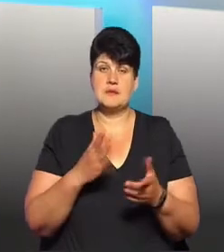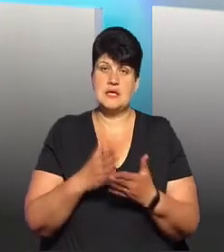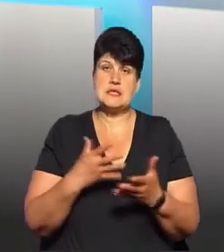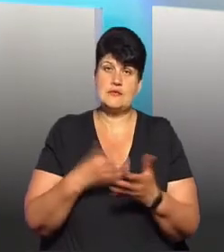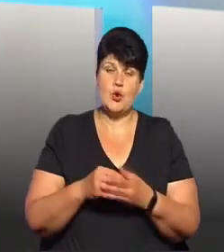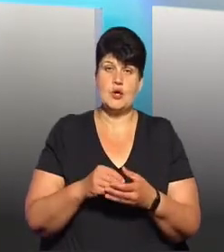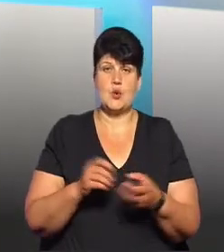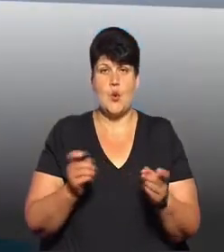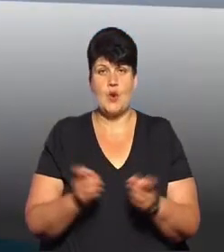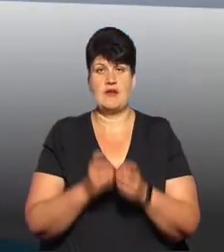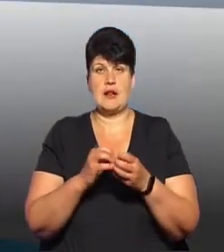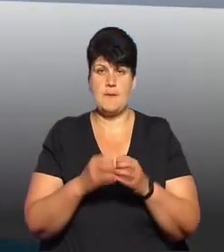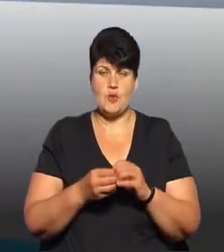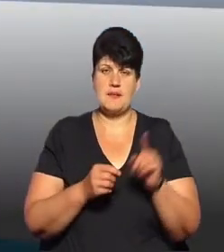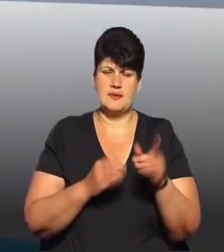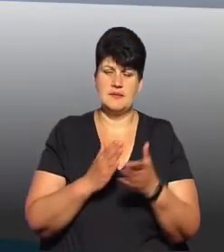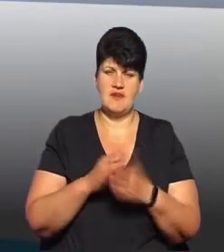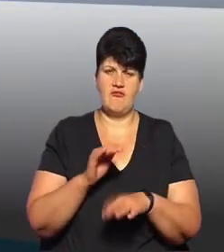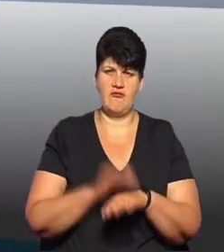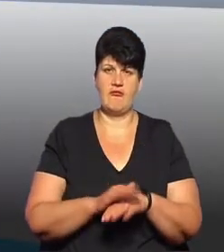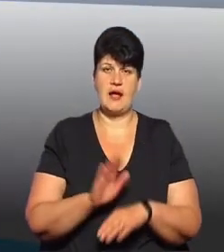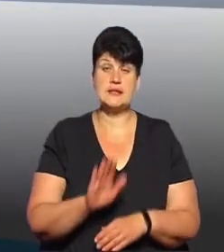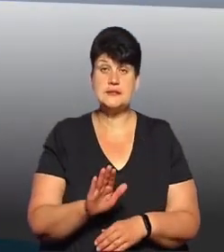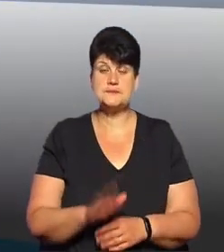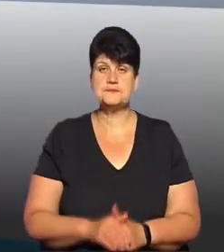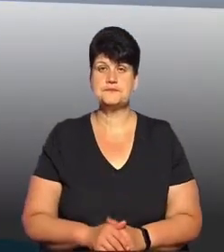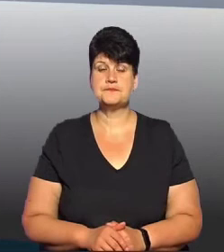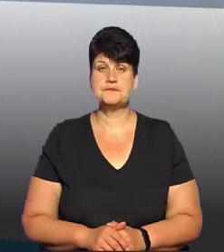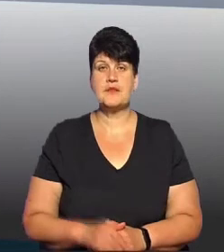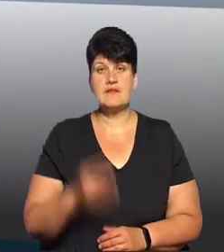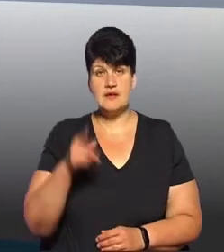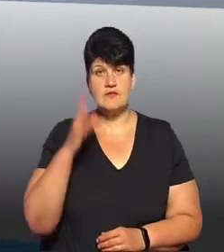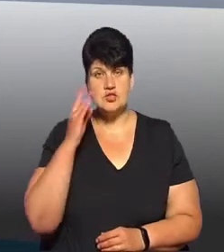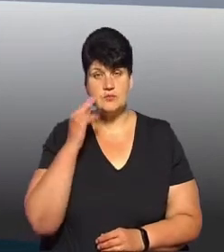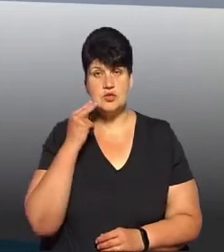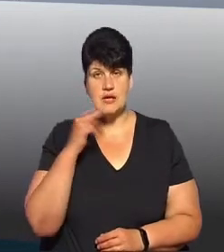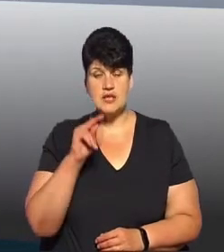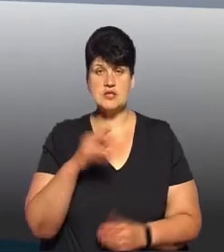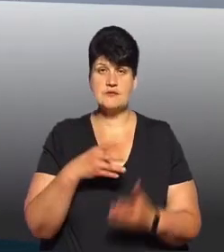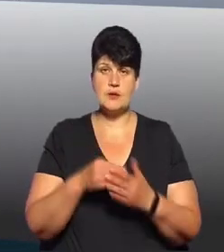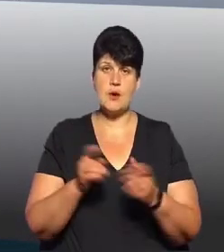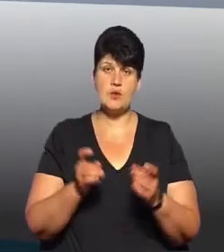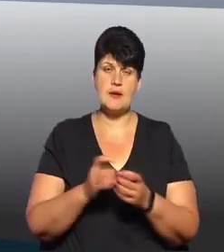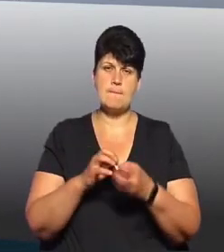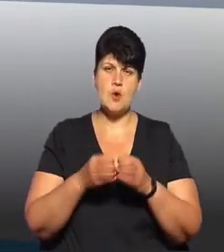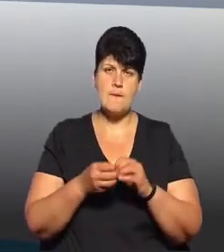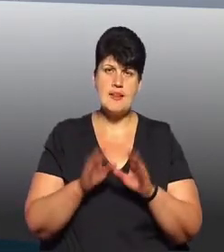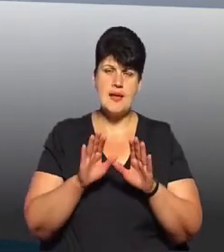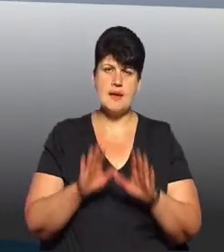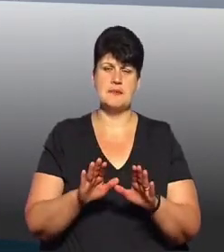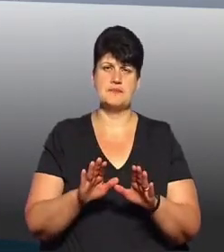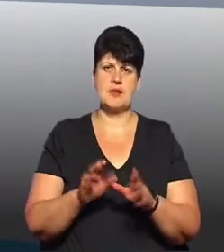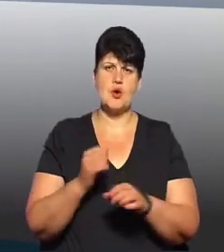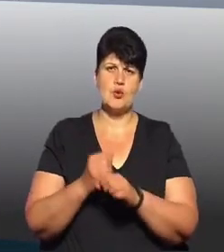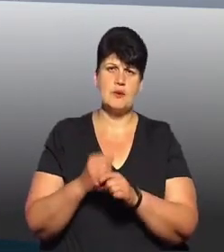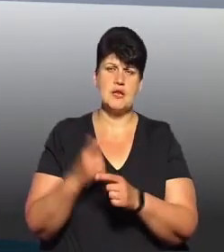це факт. Чи не вважаєте ви за краще, щоб такі гурти своїми конфліктами і проблемами робили собі